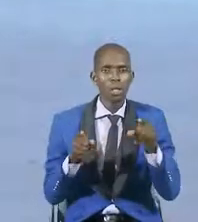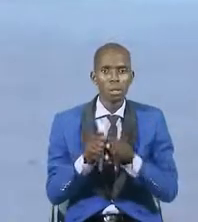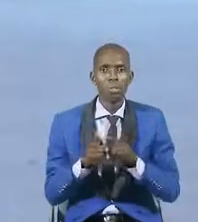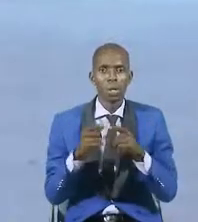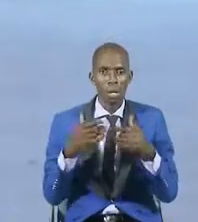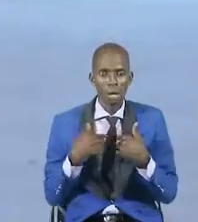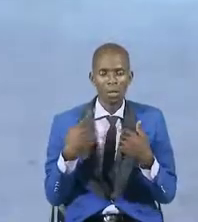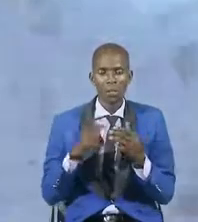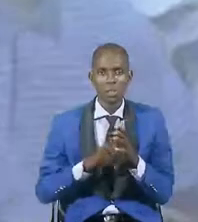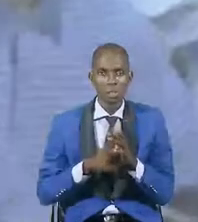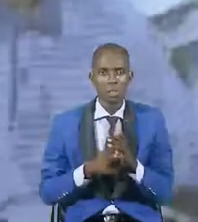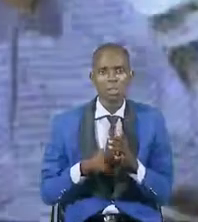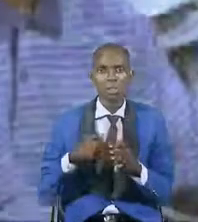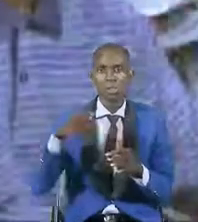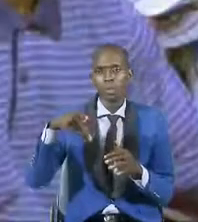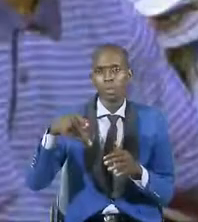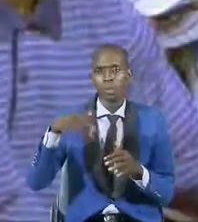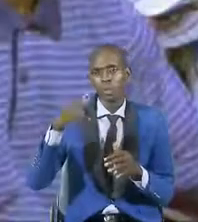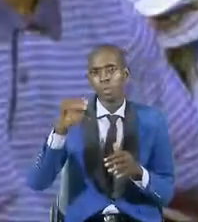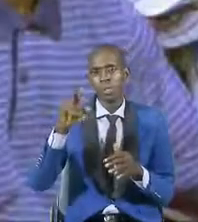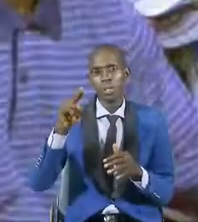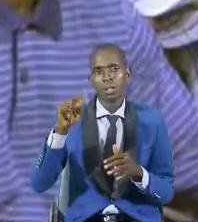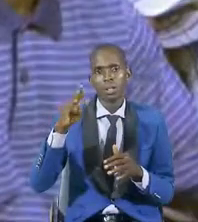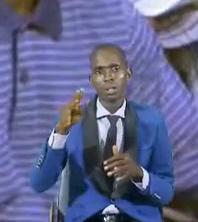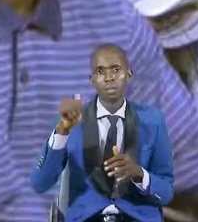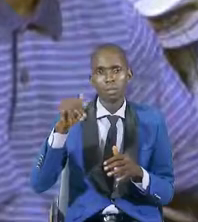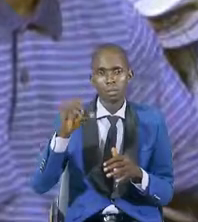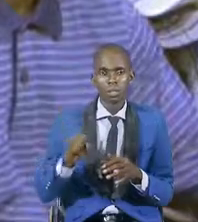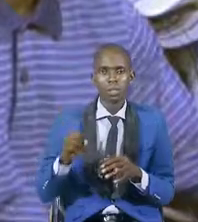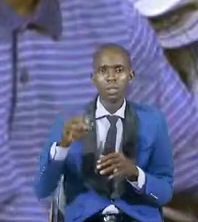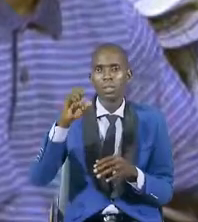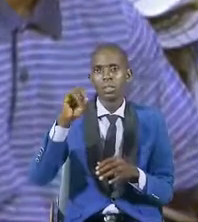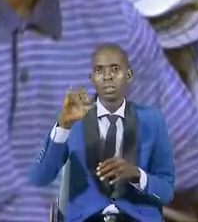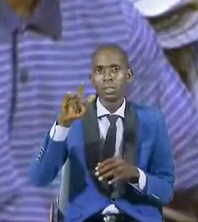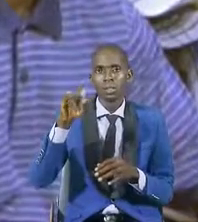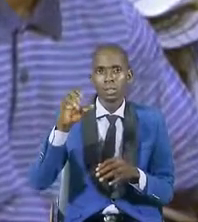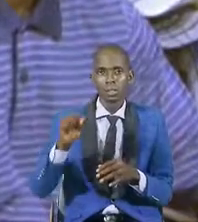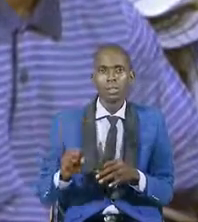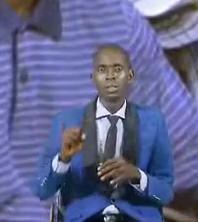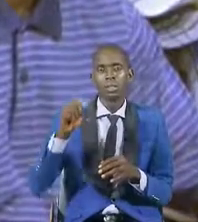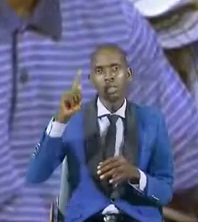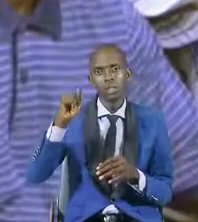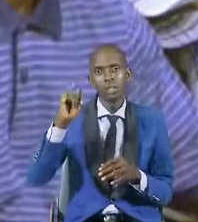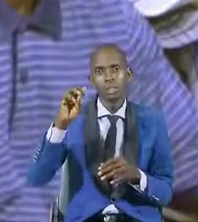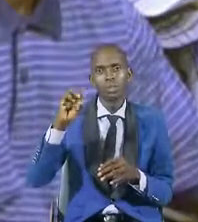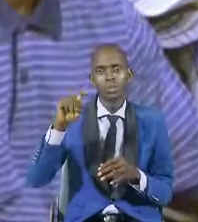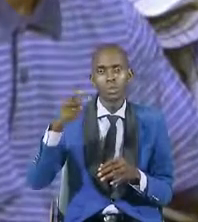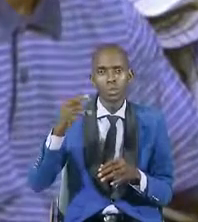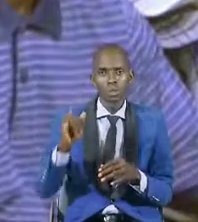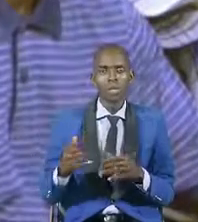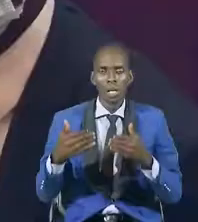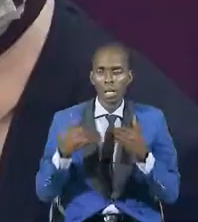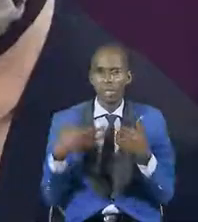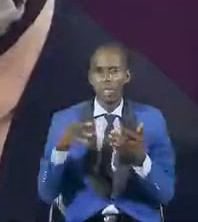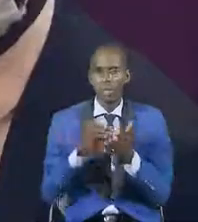apôtres avaient les dons, Barnabas, Silas, Timothée et les autres avaient leurs dons. Vous